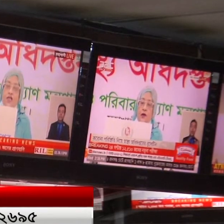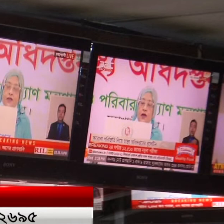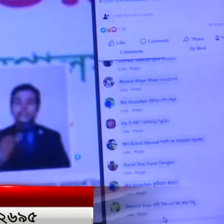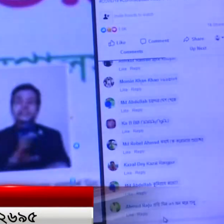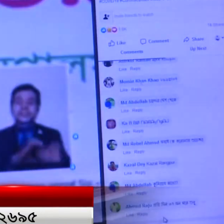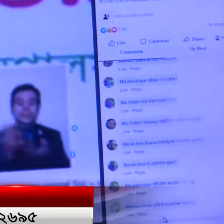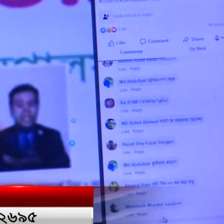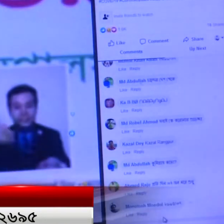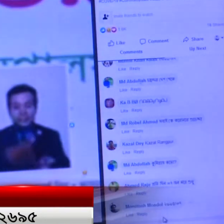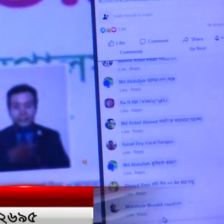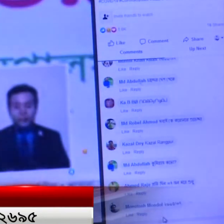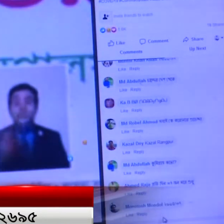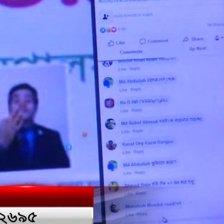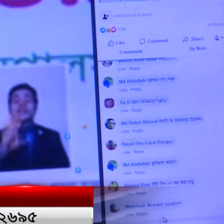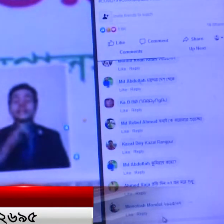নমুনা পরীক্ষায় শনাক্তের হার